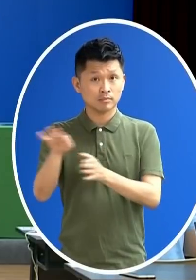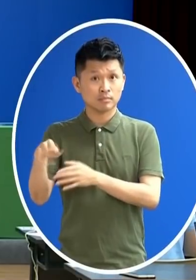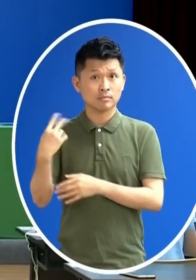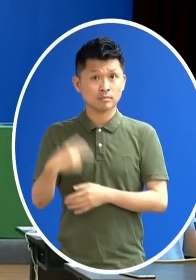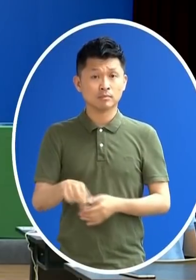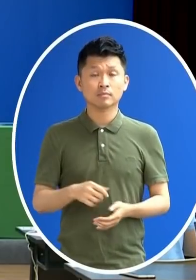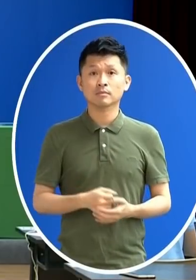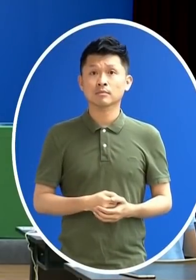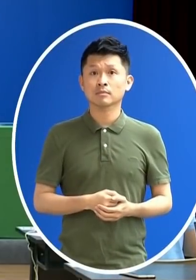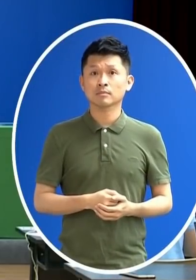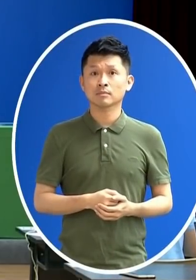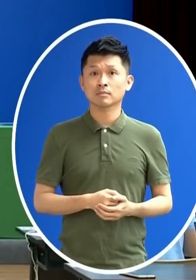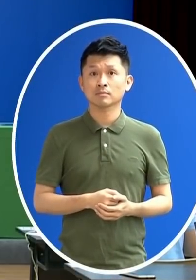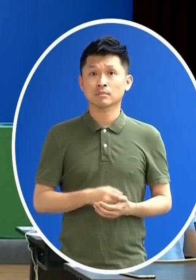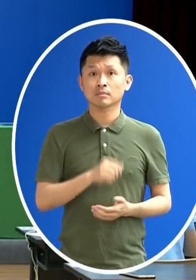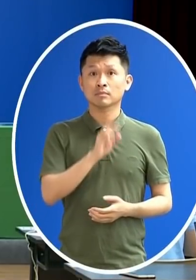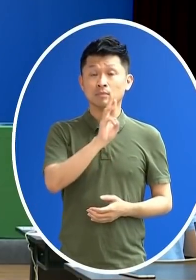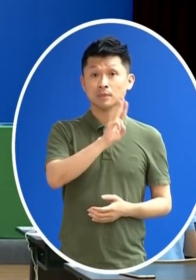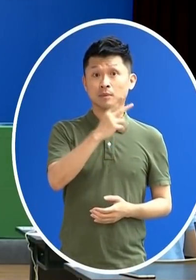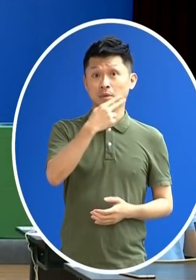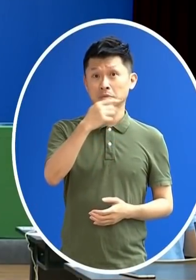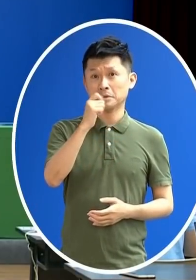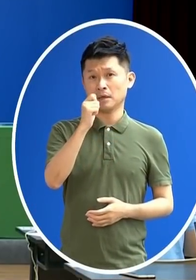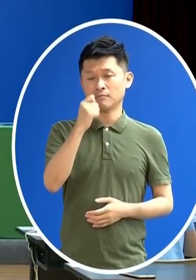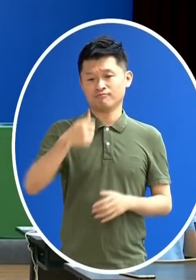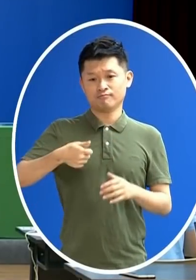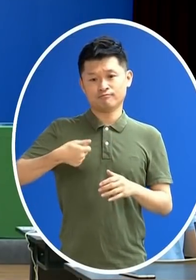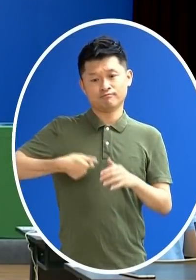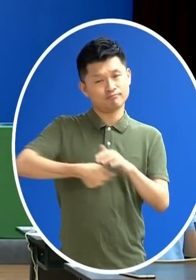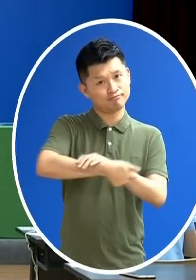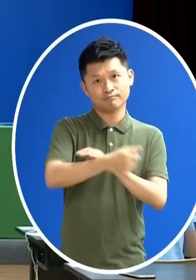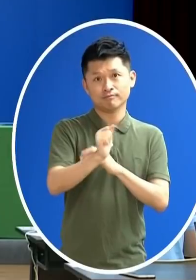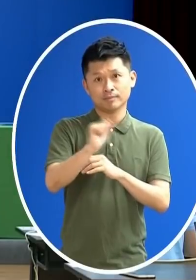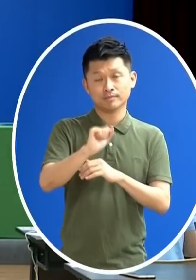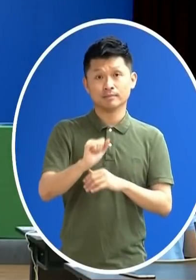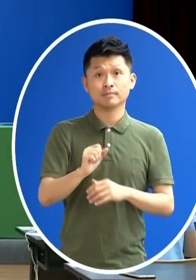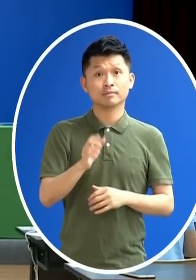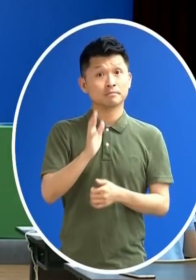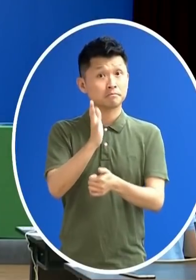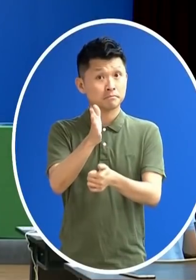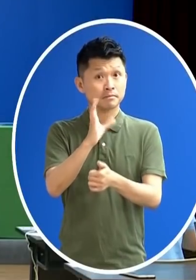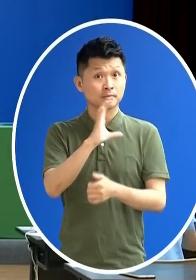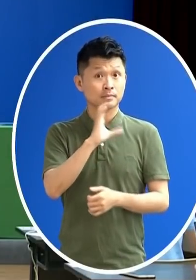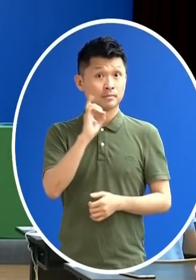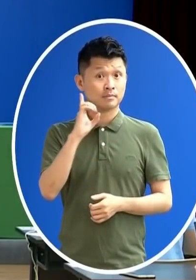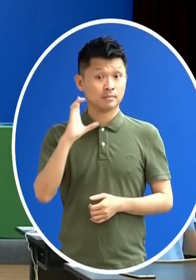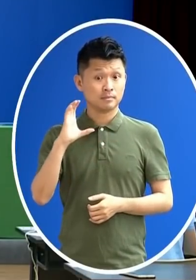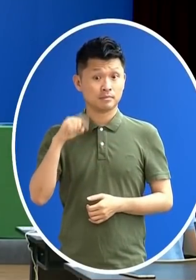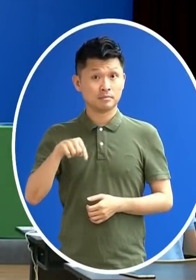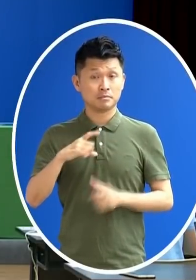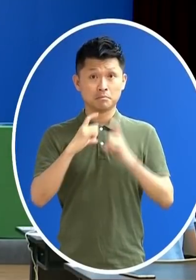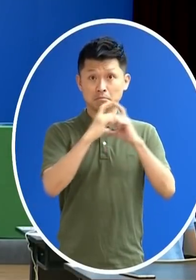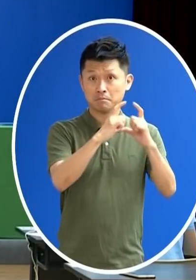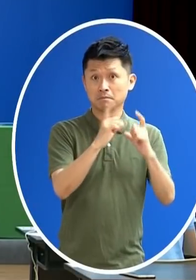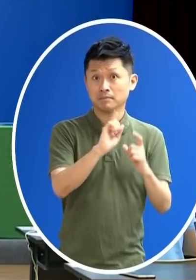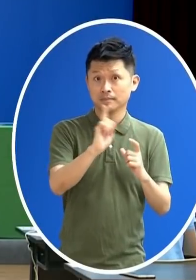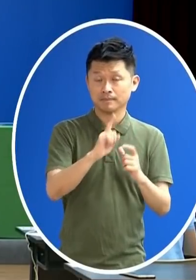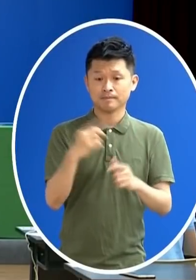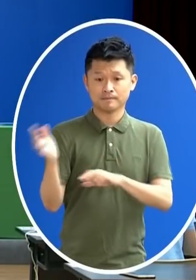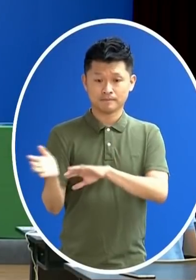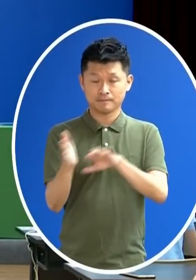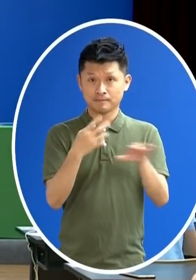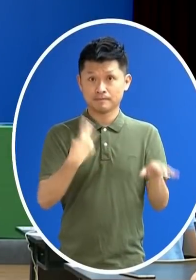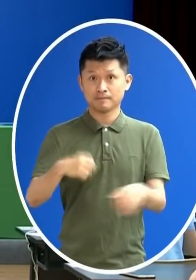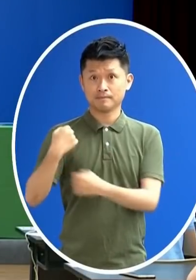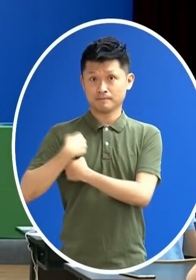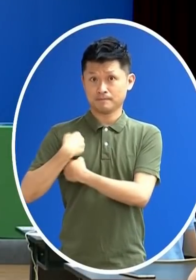经确定没有办法出席 WHA， 想问一下 CDC 这边的回应。另外还有国军的部分，因为之前